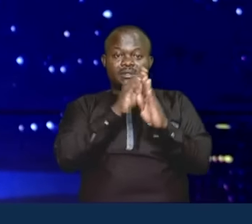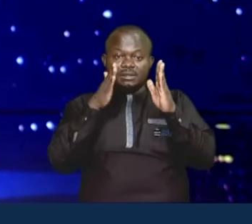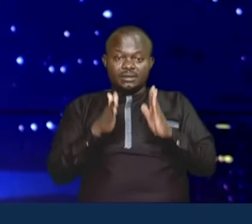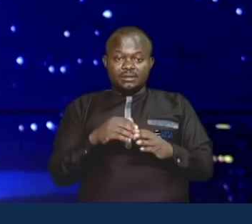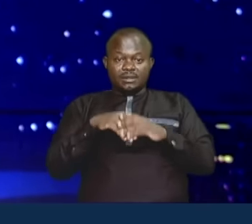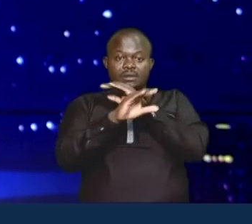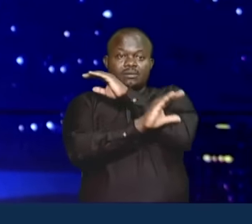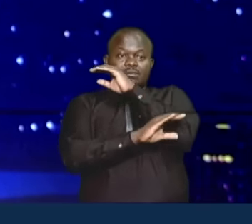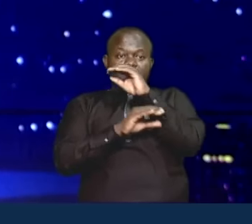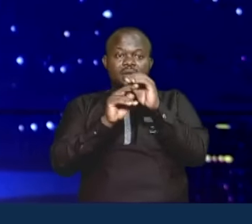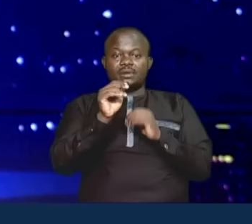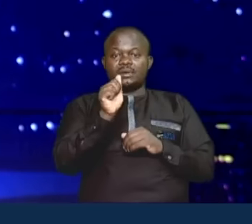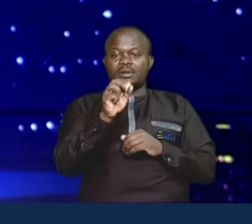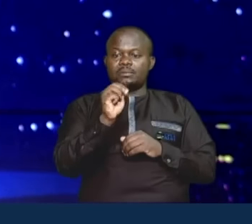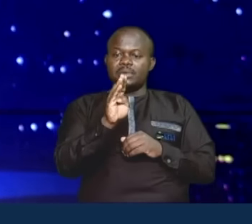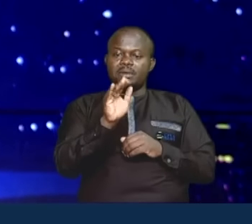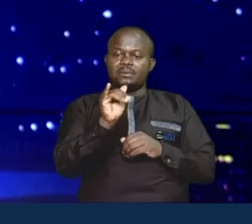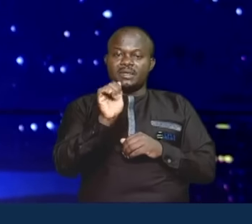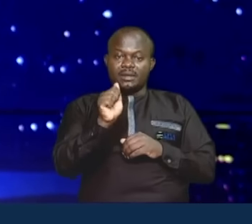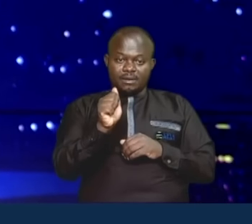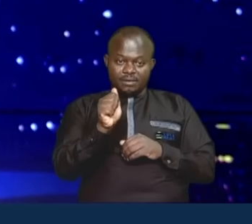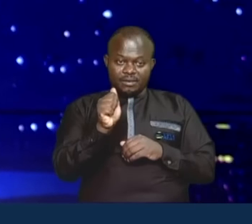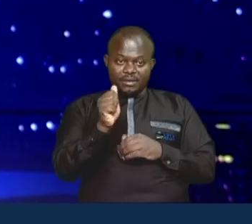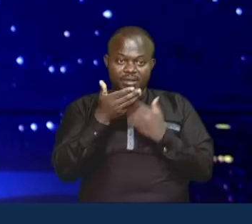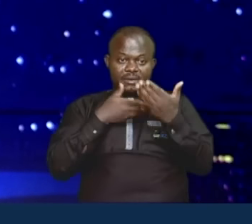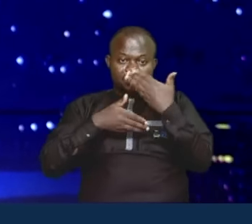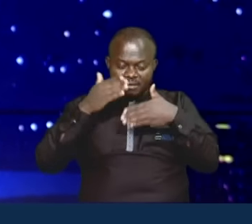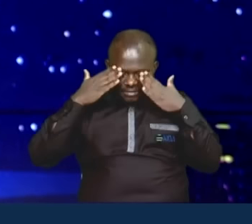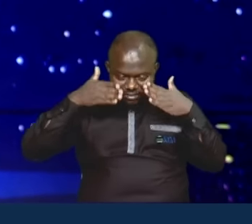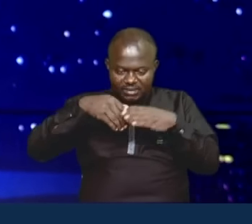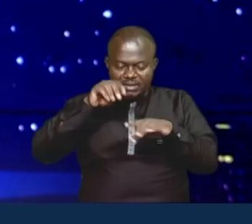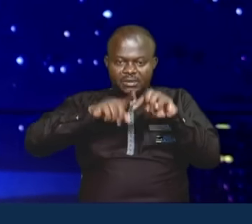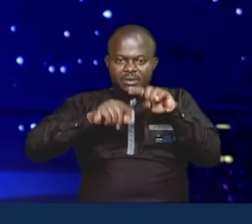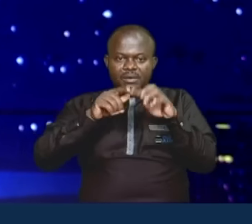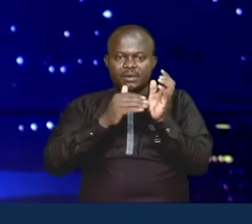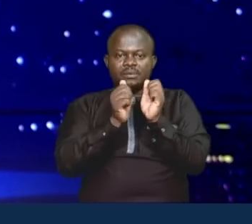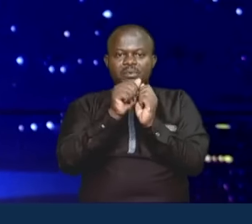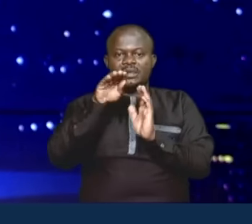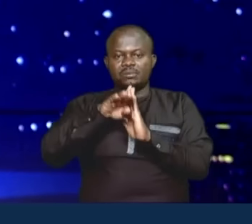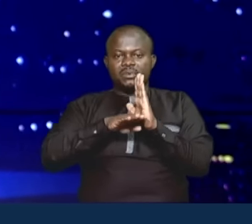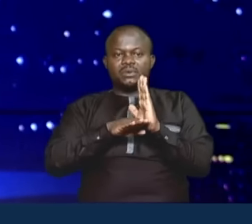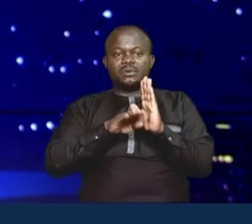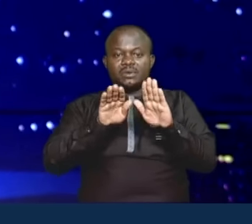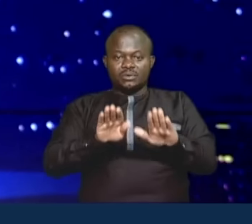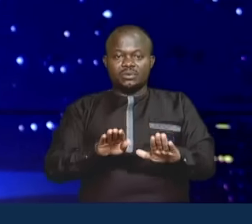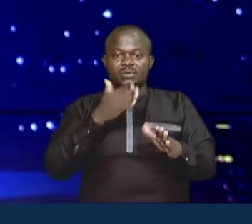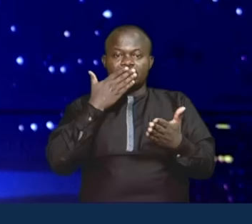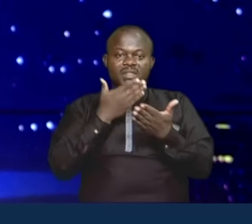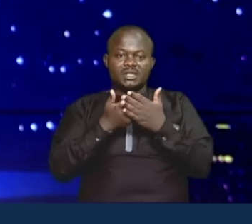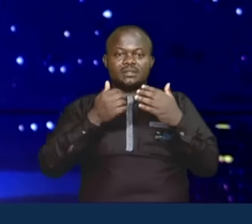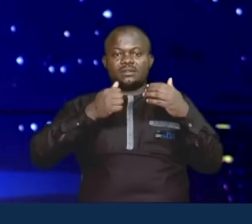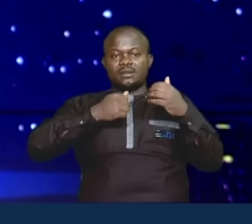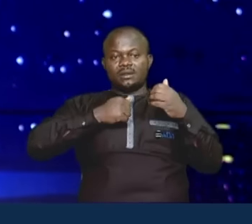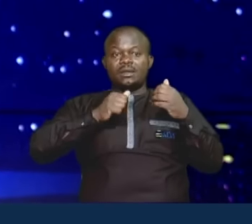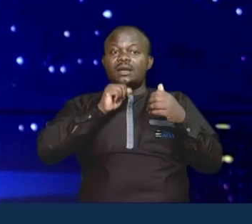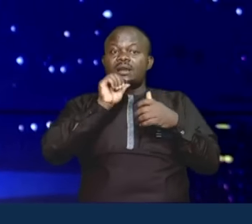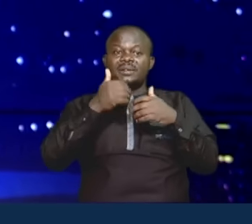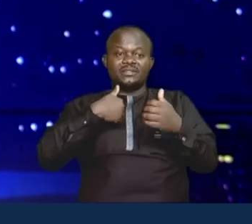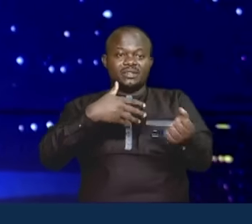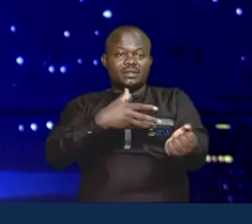gihugu cya Namibia. Ibi biganiro byibanze kuri politike na gahunda yo gutuza neza abaturage badafite